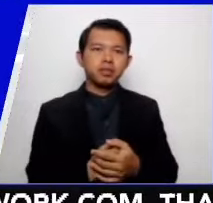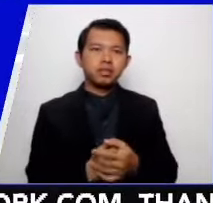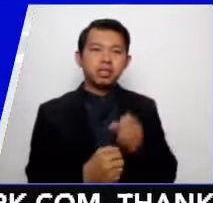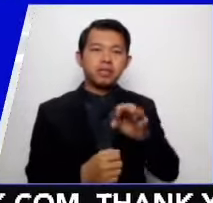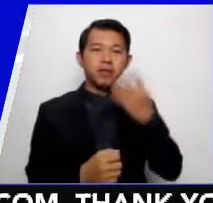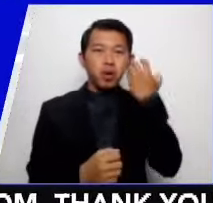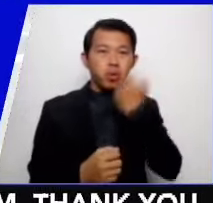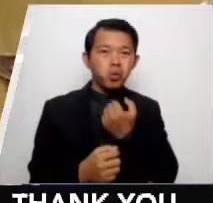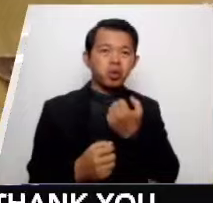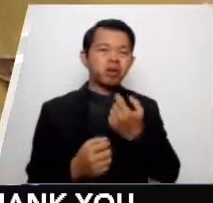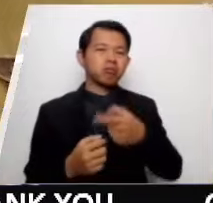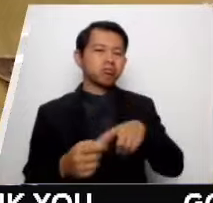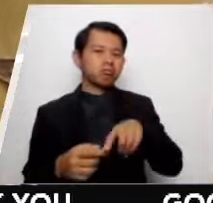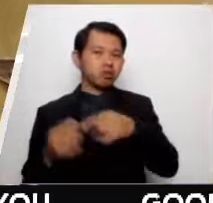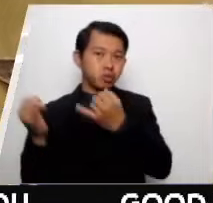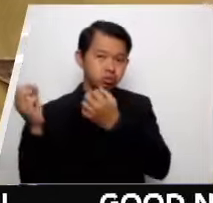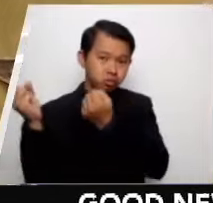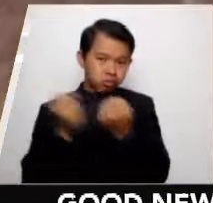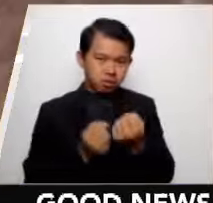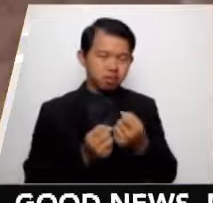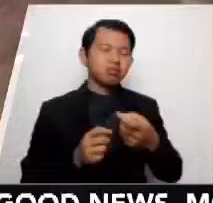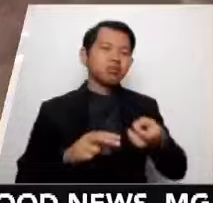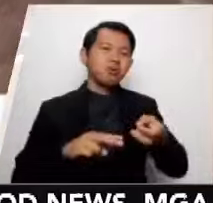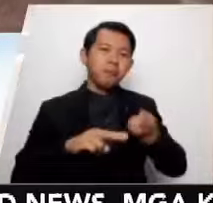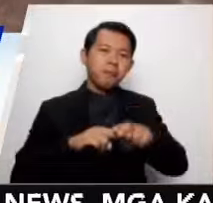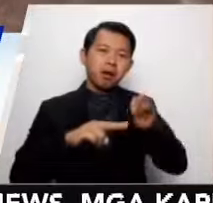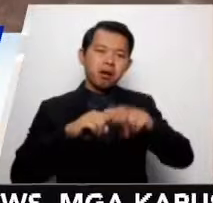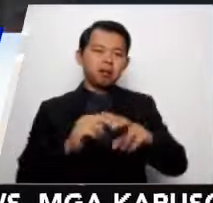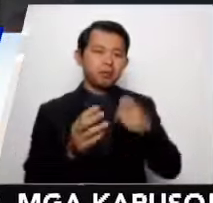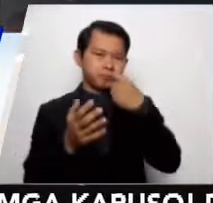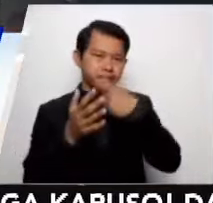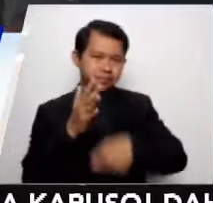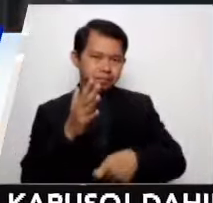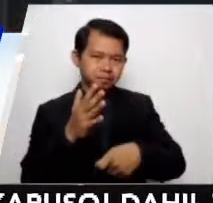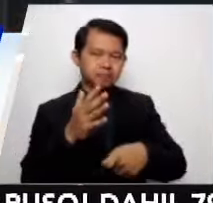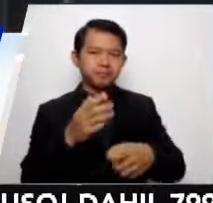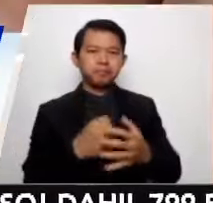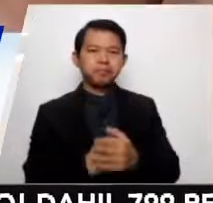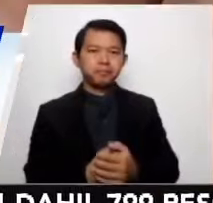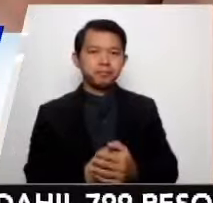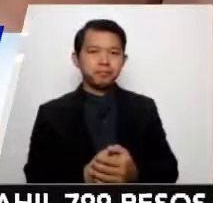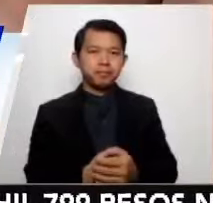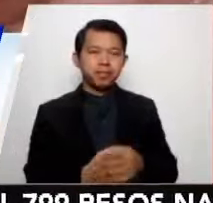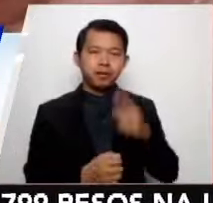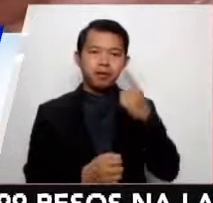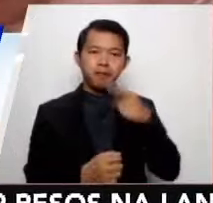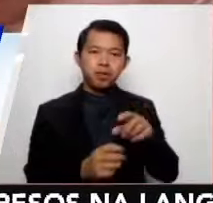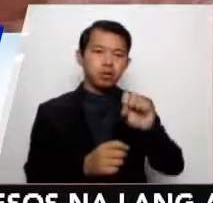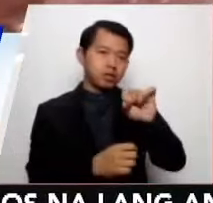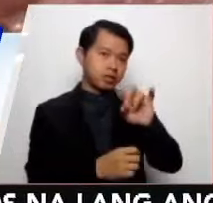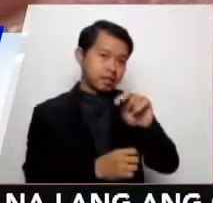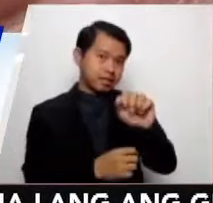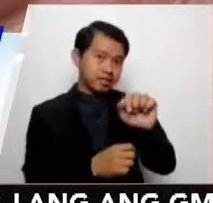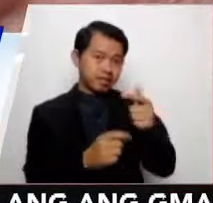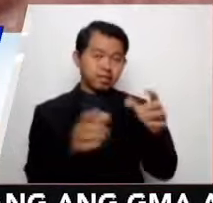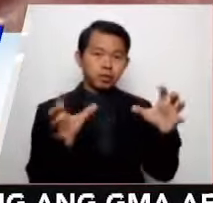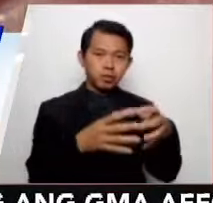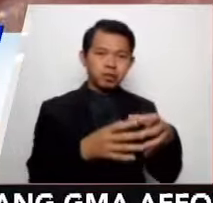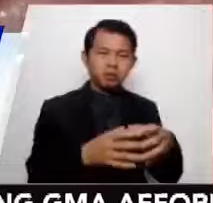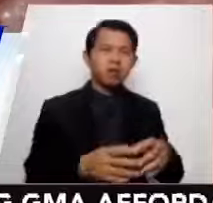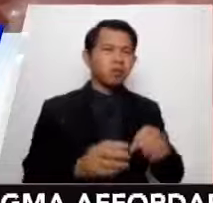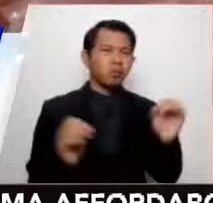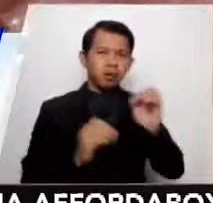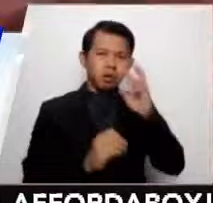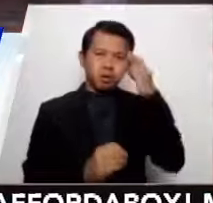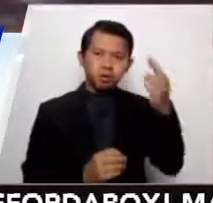siyempre tataas ang presyo. Pero para sa grupong Samahang Industriya ng Agrikultura o SINAG, walang dahilan para tumaas ang presyo ng baboy.